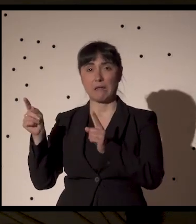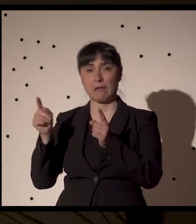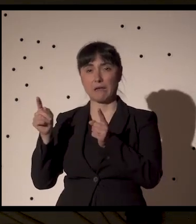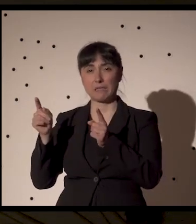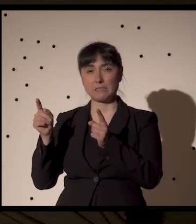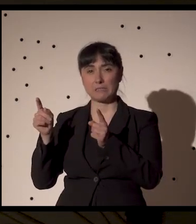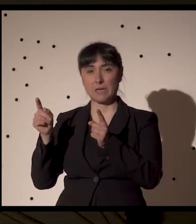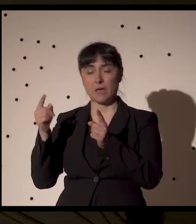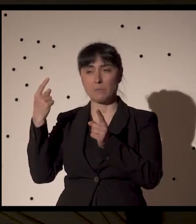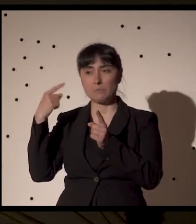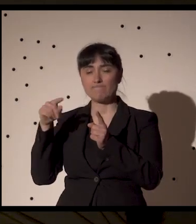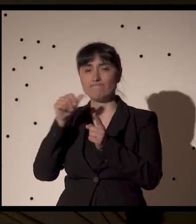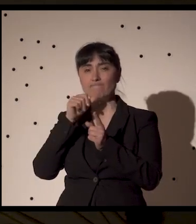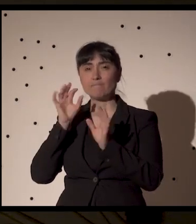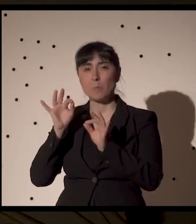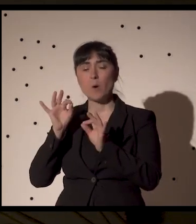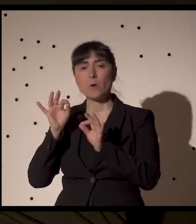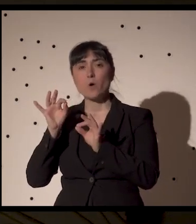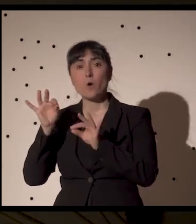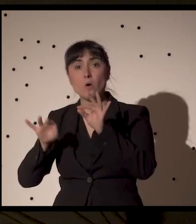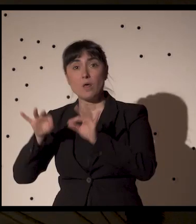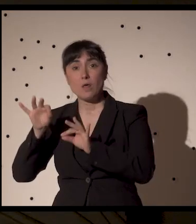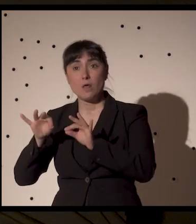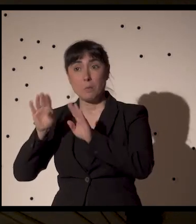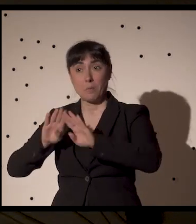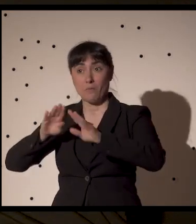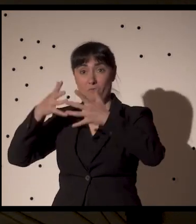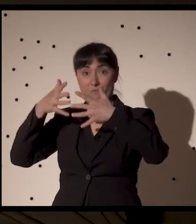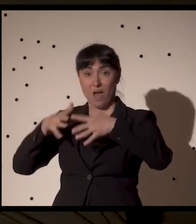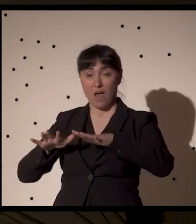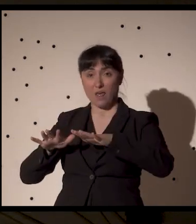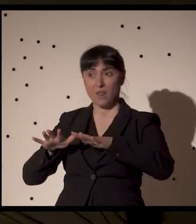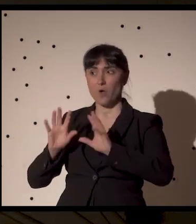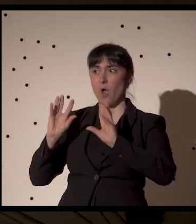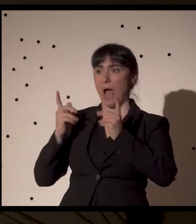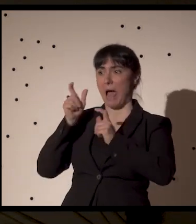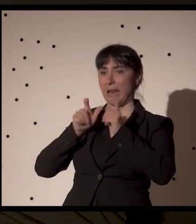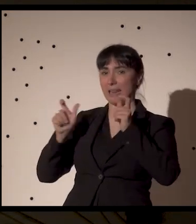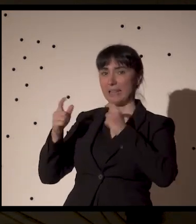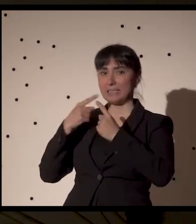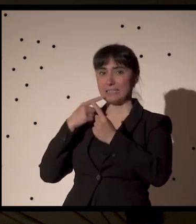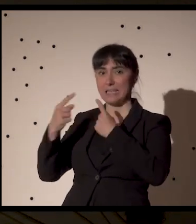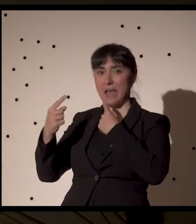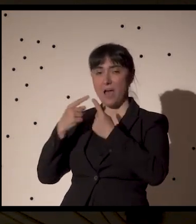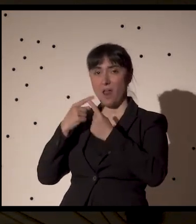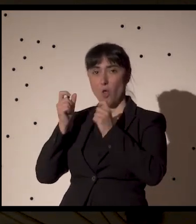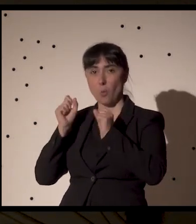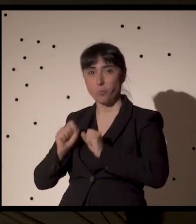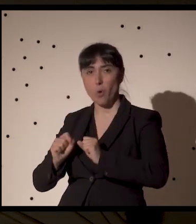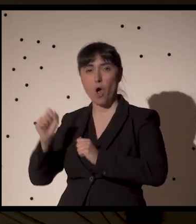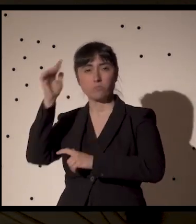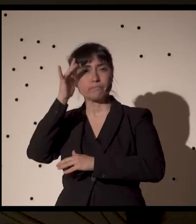di dialogo post spettacolo con gli artisti per riflettere intorno alle creazioni e